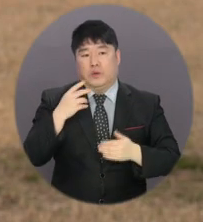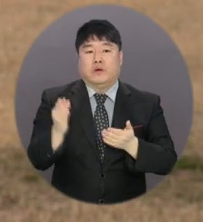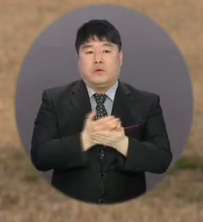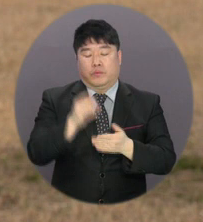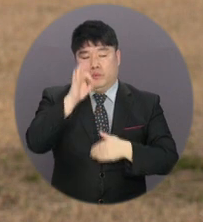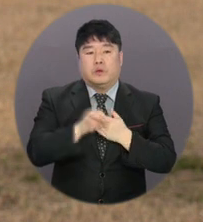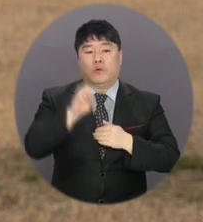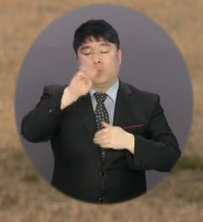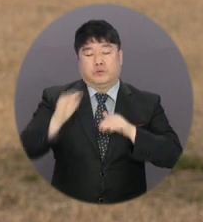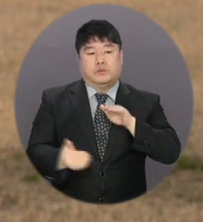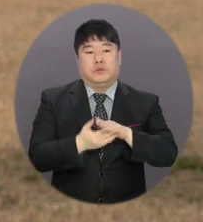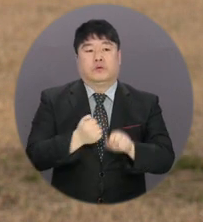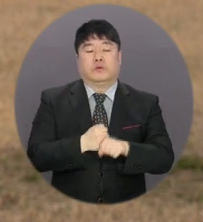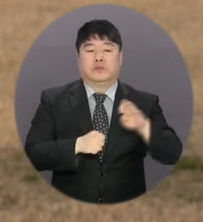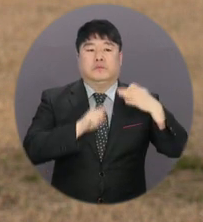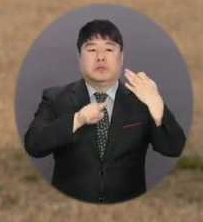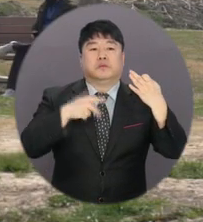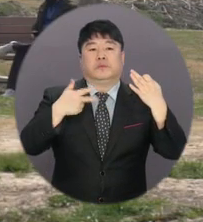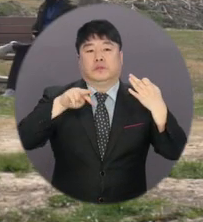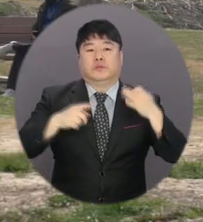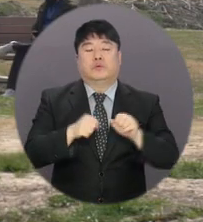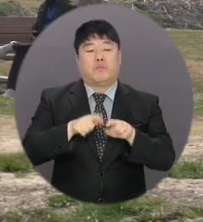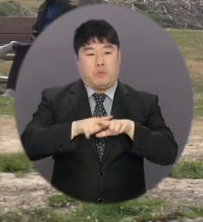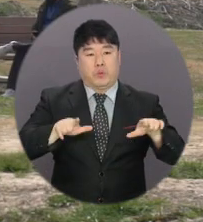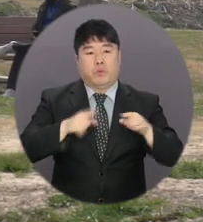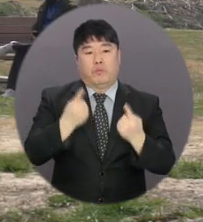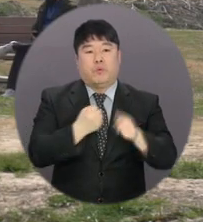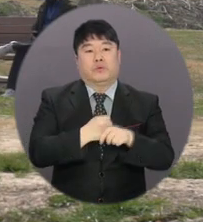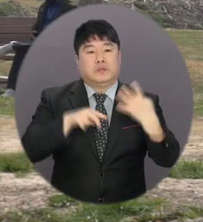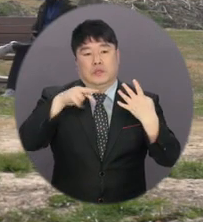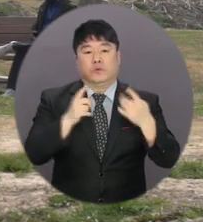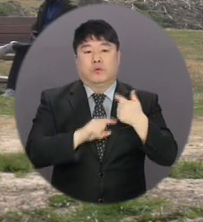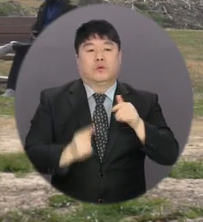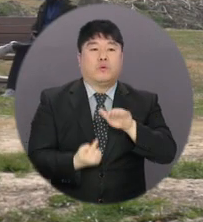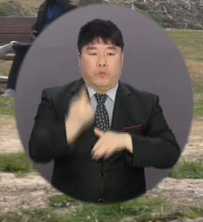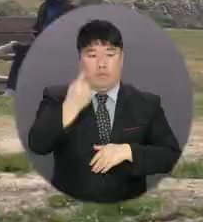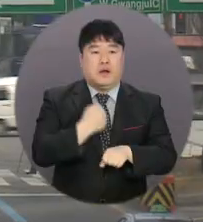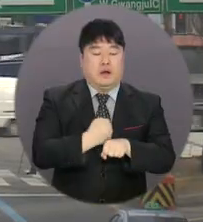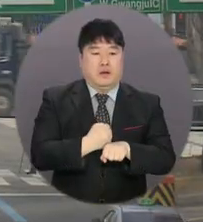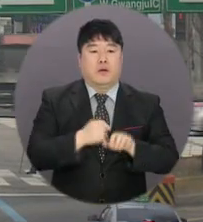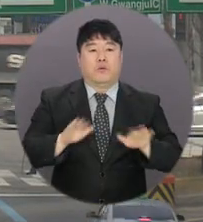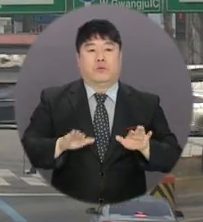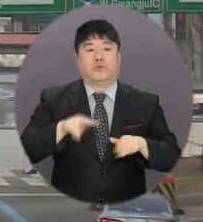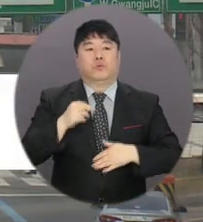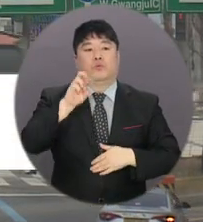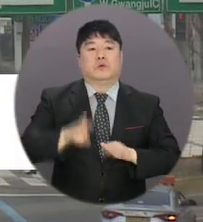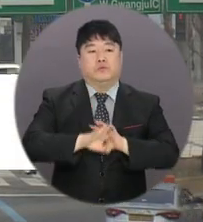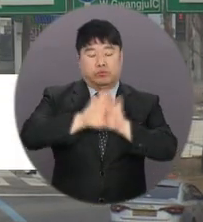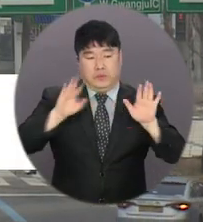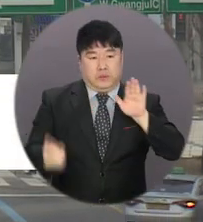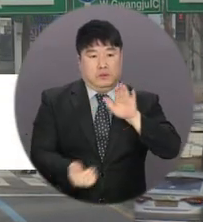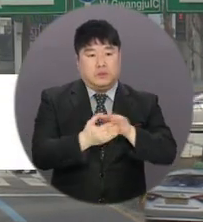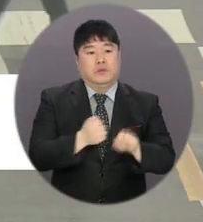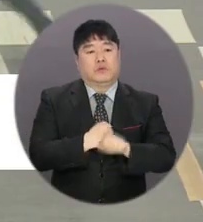광주의 최고 기온 평균은 14.7도로 평년값보다 4도가량 높은 기온이 이어졌고 오늘도 광주의 낮 최고